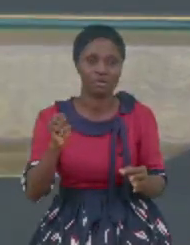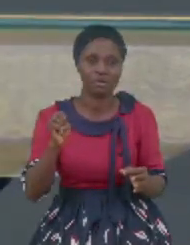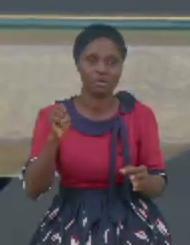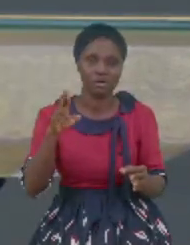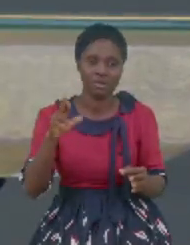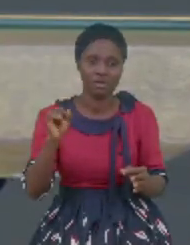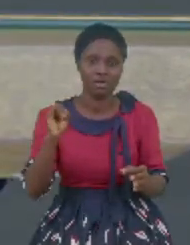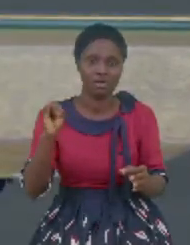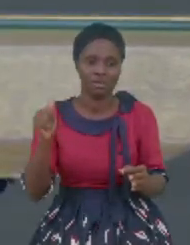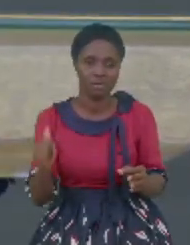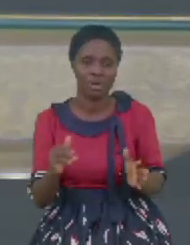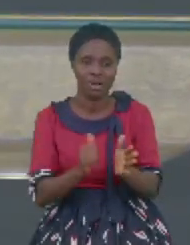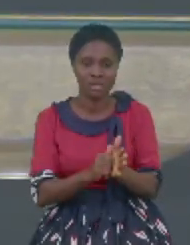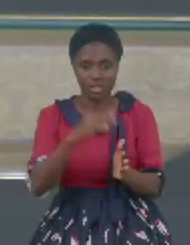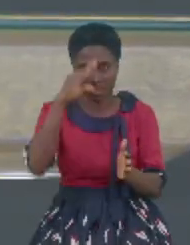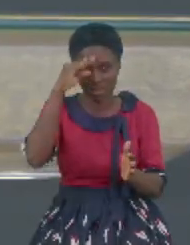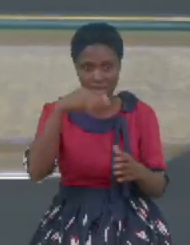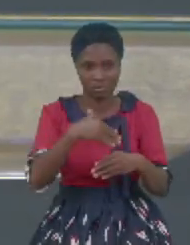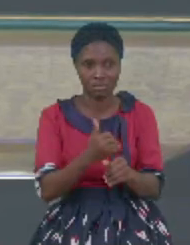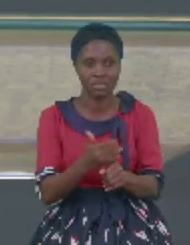cette publication dans tout son royaume.